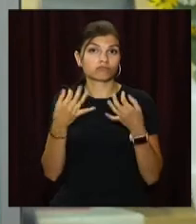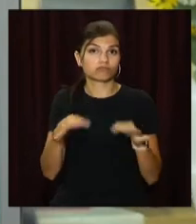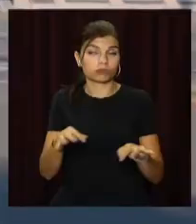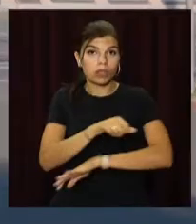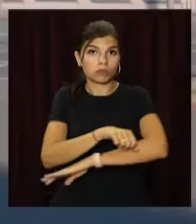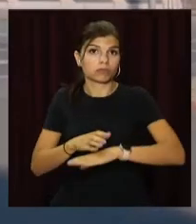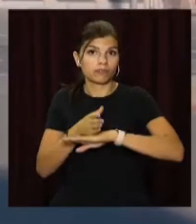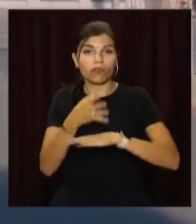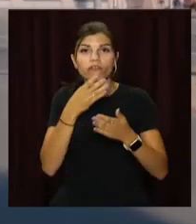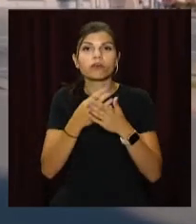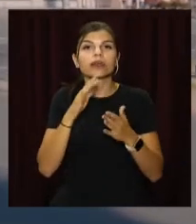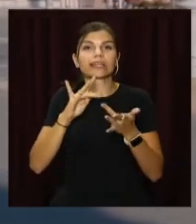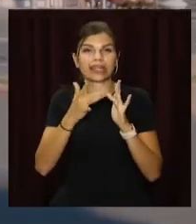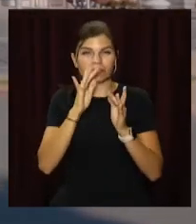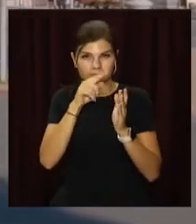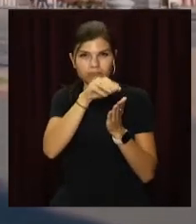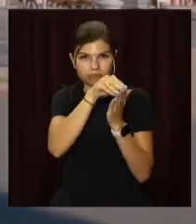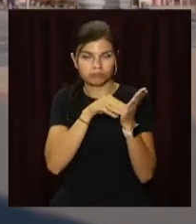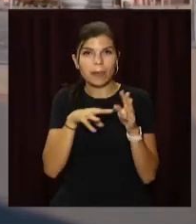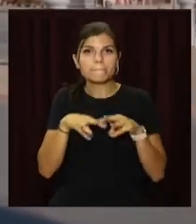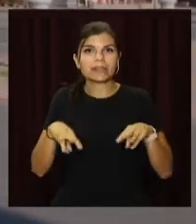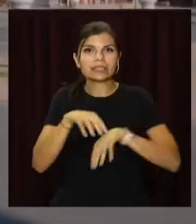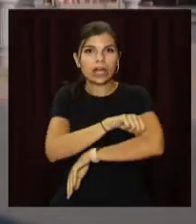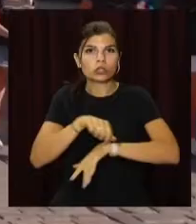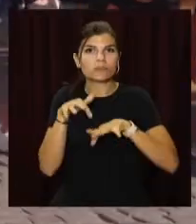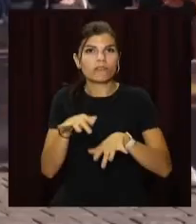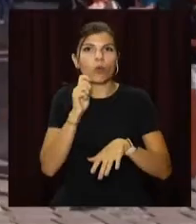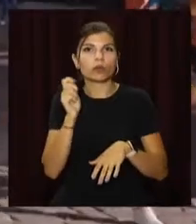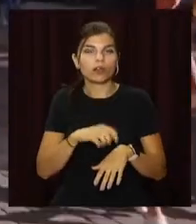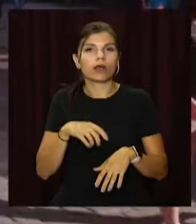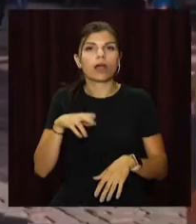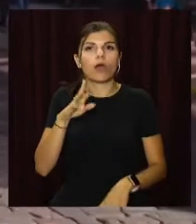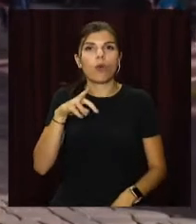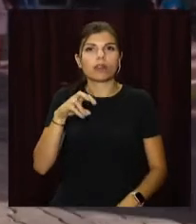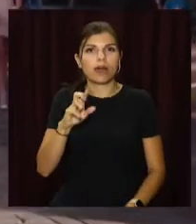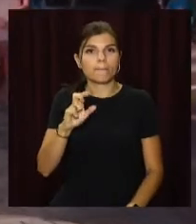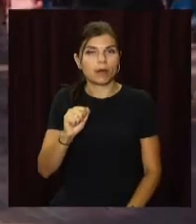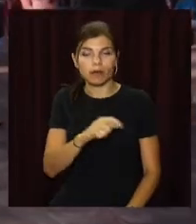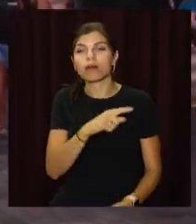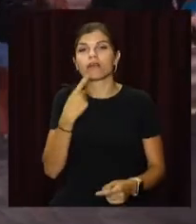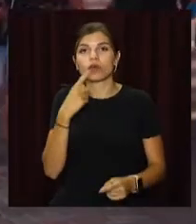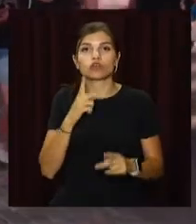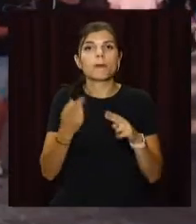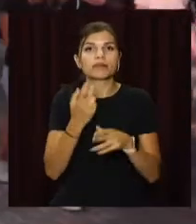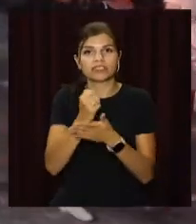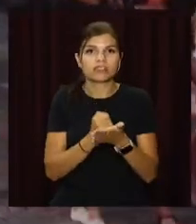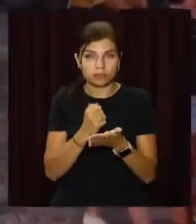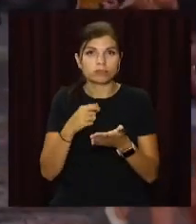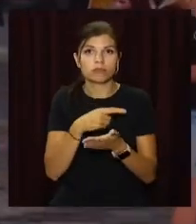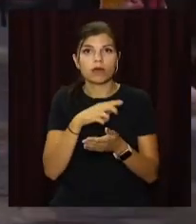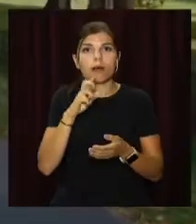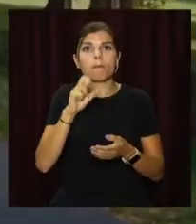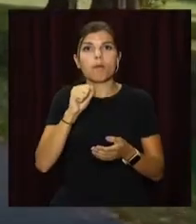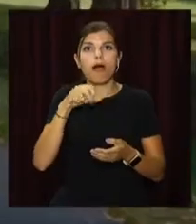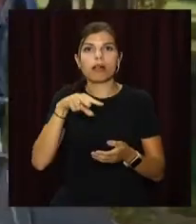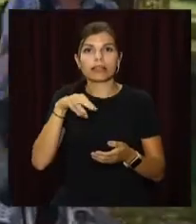Про це на своїй сторінці у соцмережі повідомив міністр закордонних справ України Дмитро Кулеба. Він зазначив, безвізовий вікенд в країнах Балтії